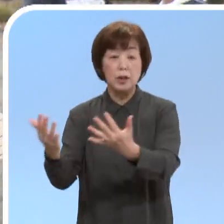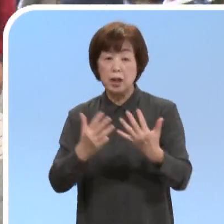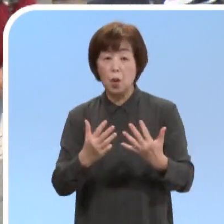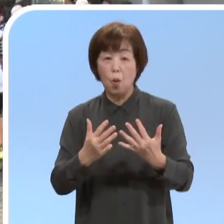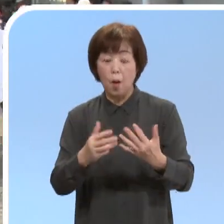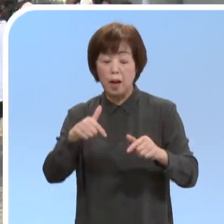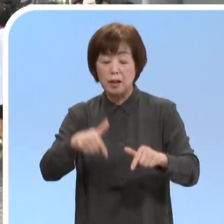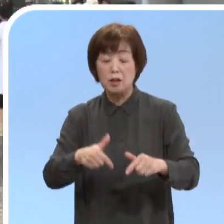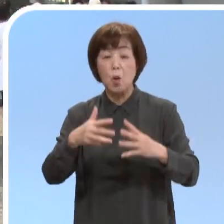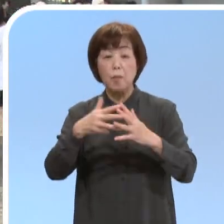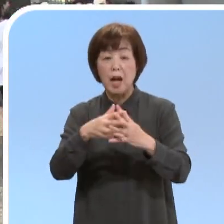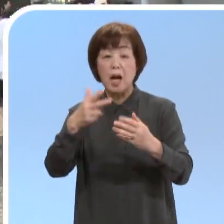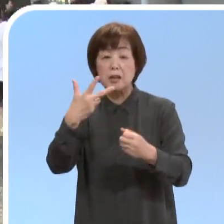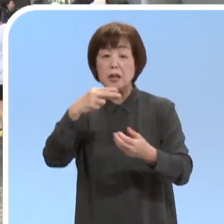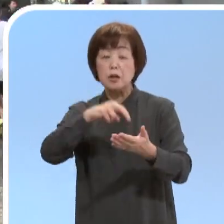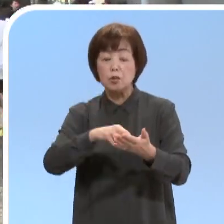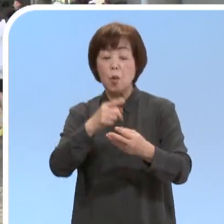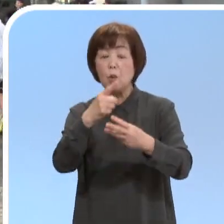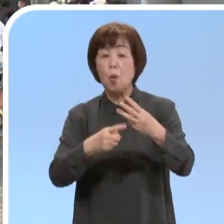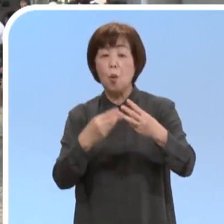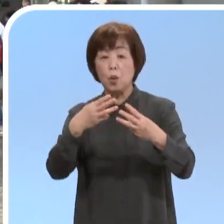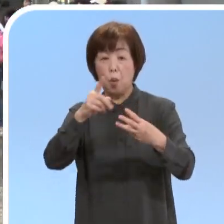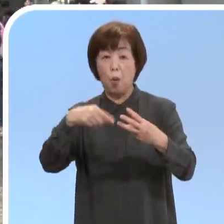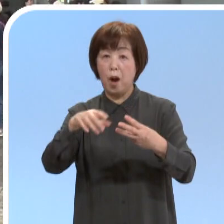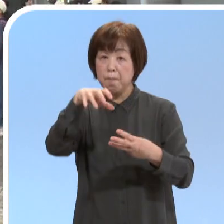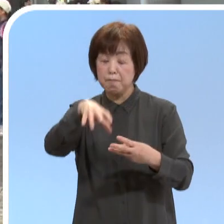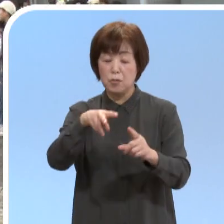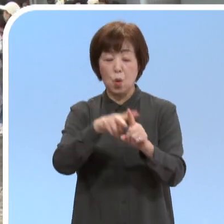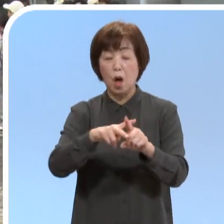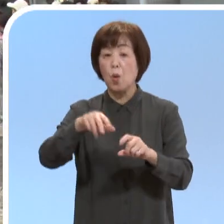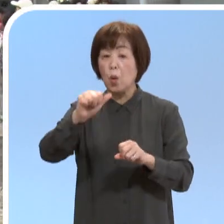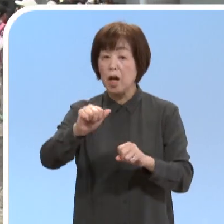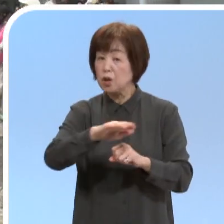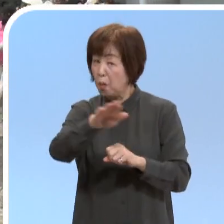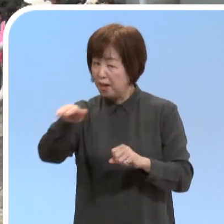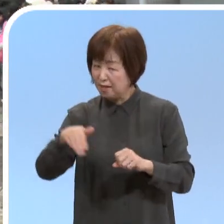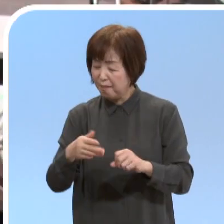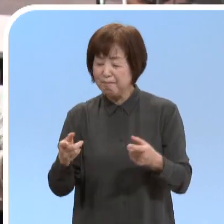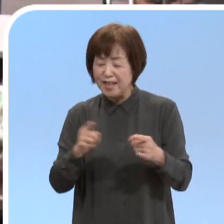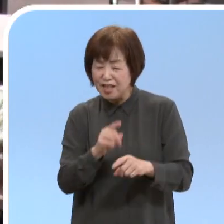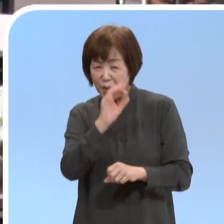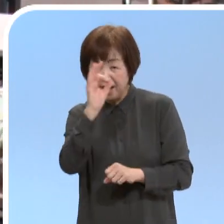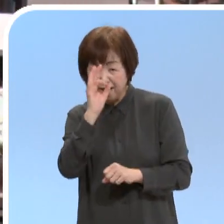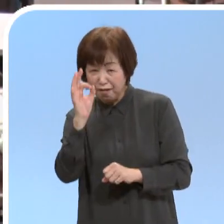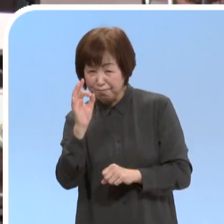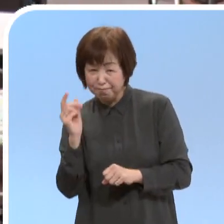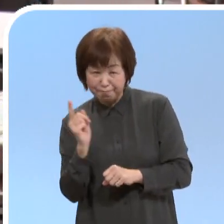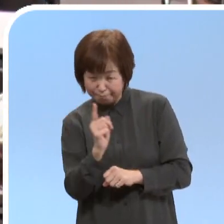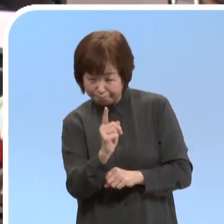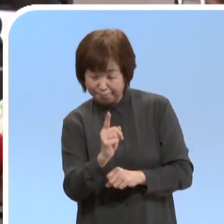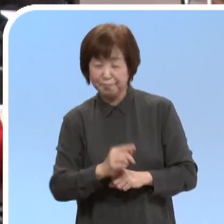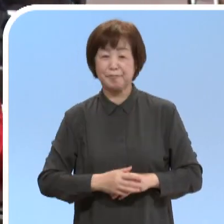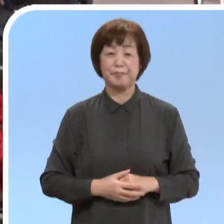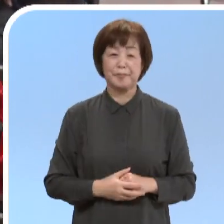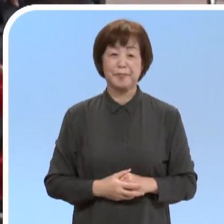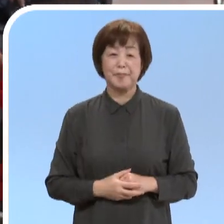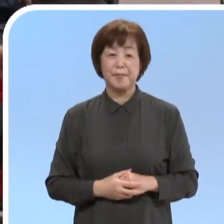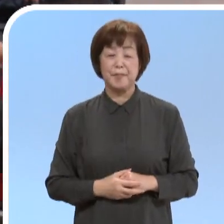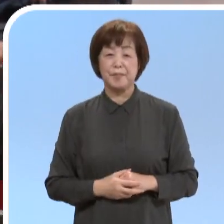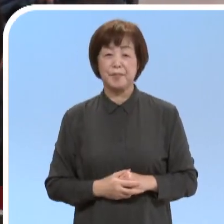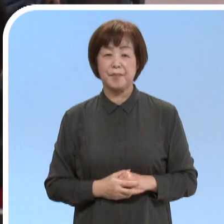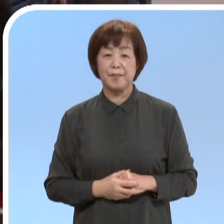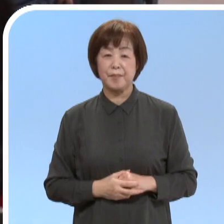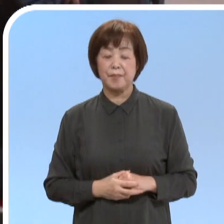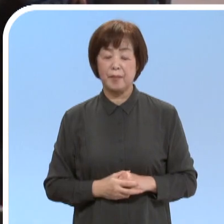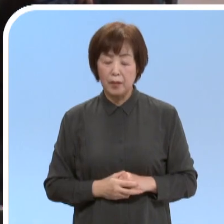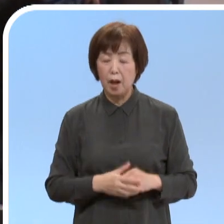西宮市立高園小学校5年生の皆さん一緒に見学させてもらいましたまずは